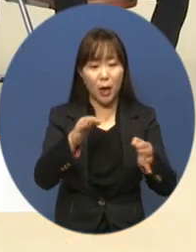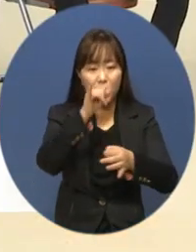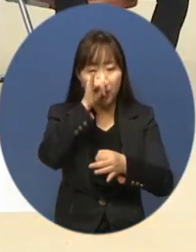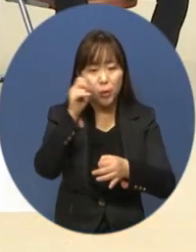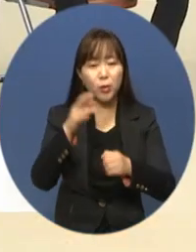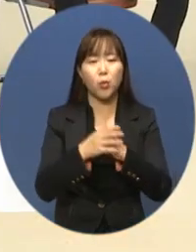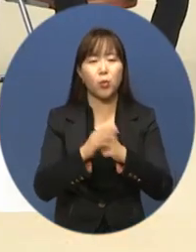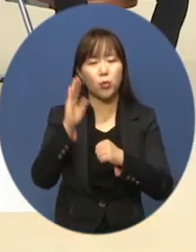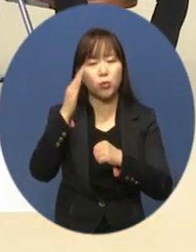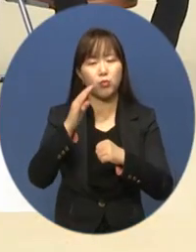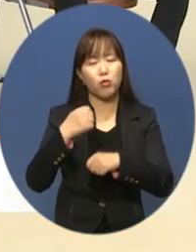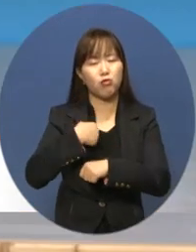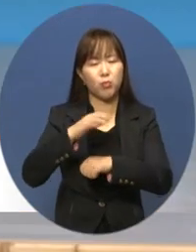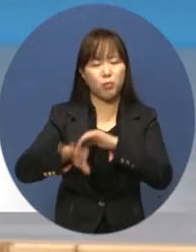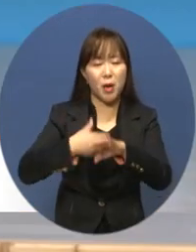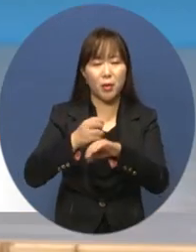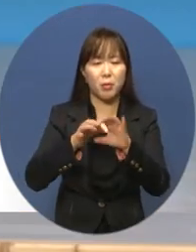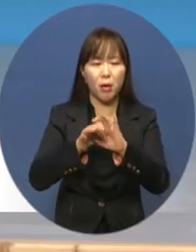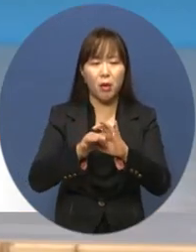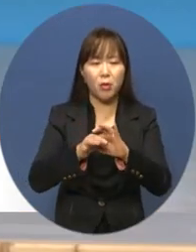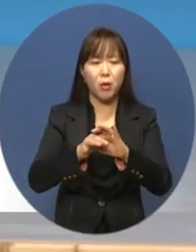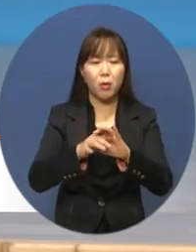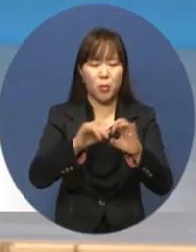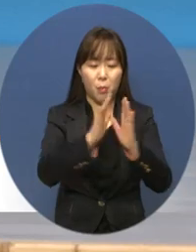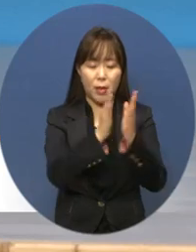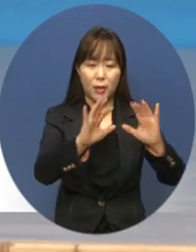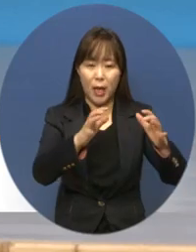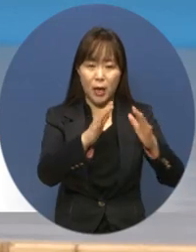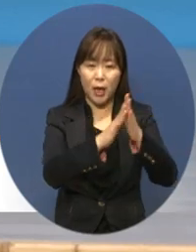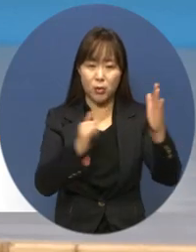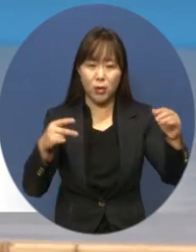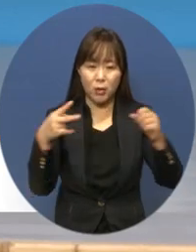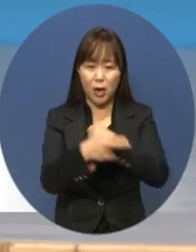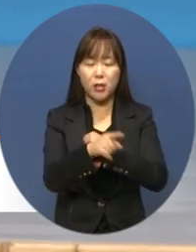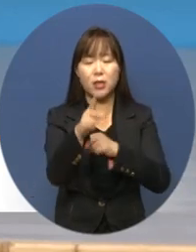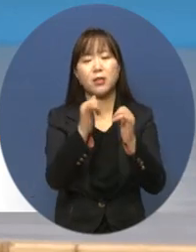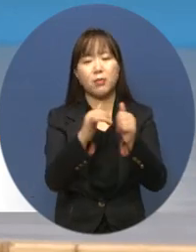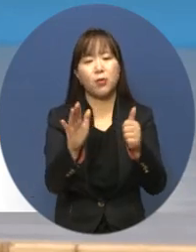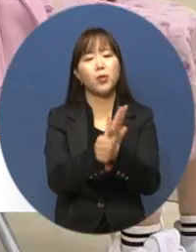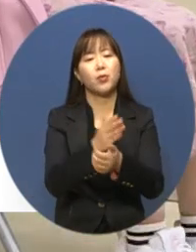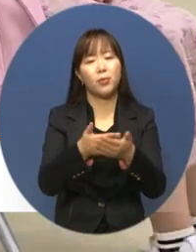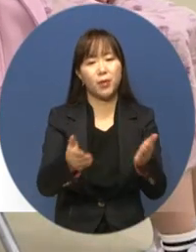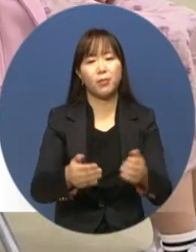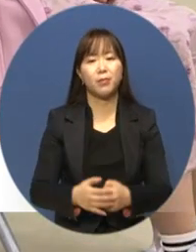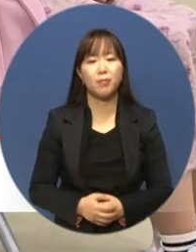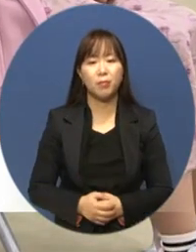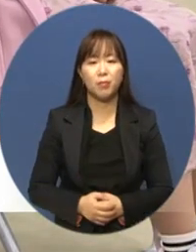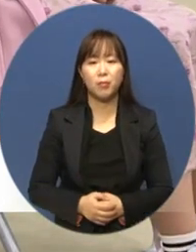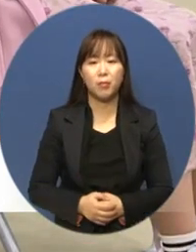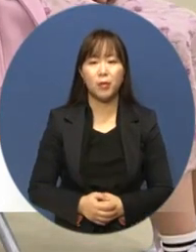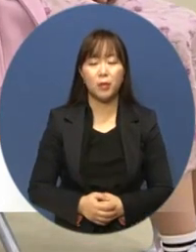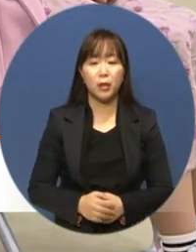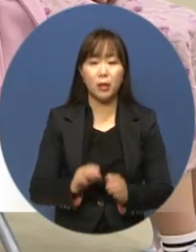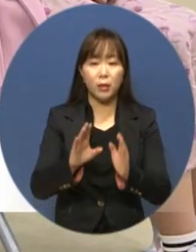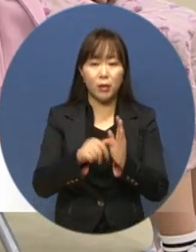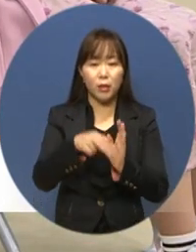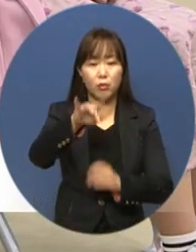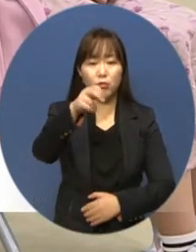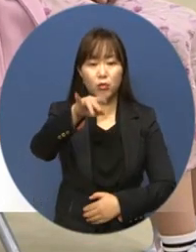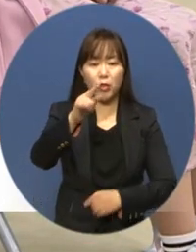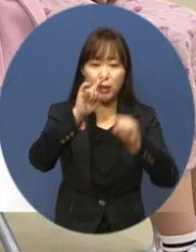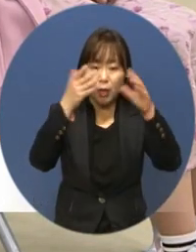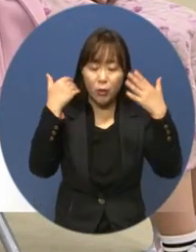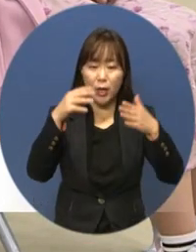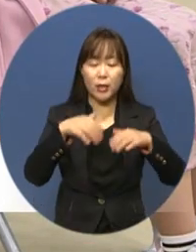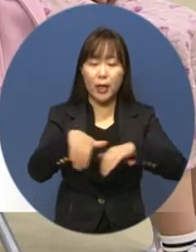최근 미얀마 군부 쿠데타로 고국의 가족들과 단절된 이들을 위로했습니다. 이날 행사는 순천대에 재학